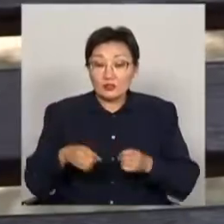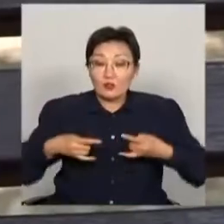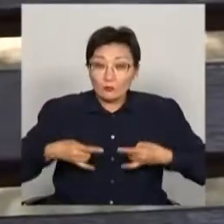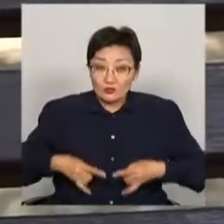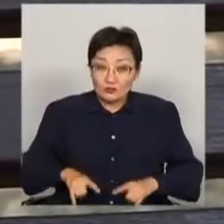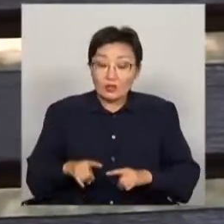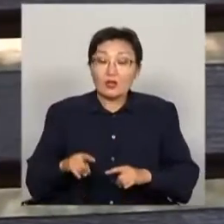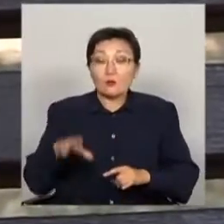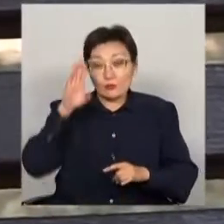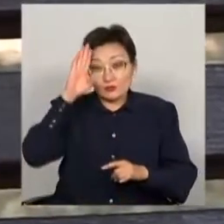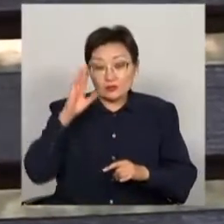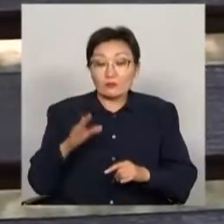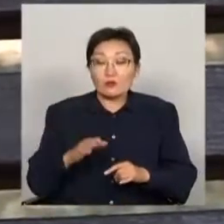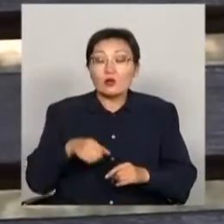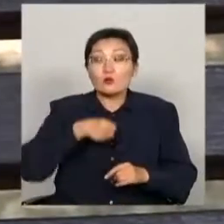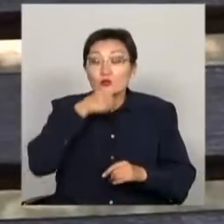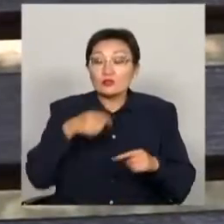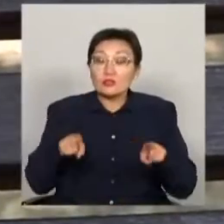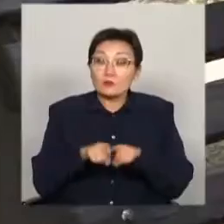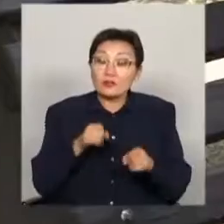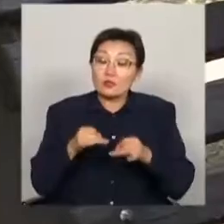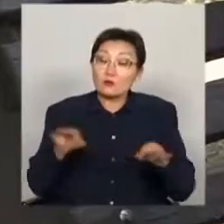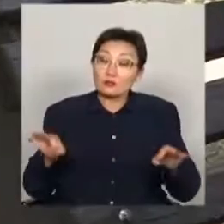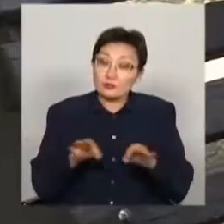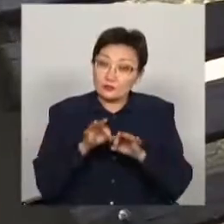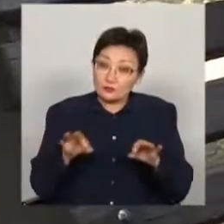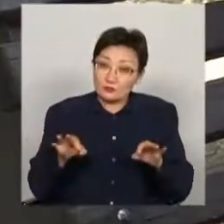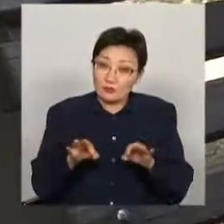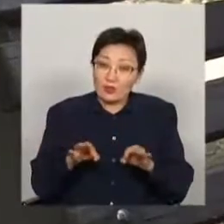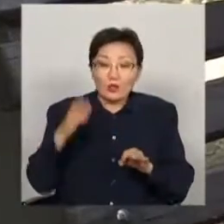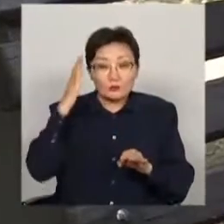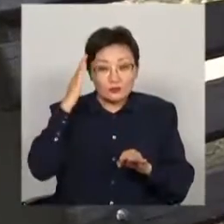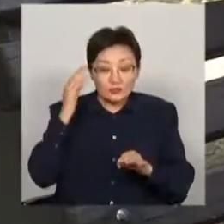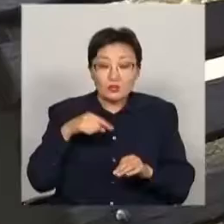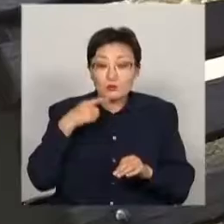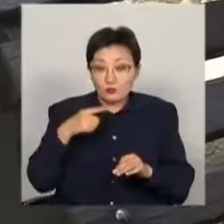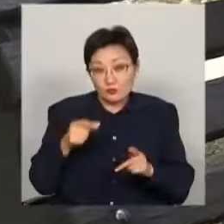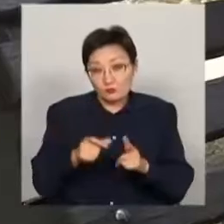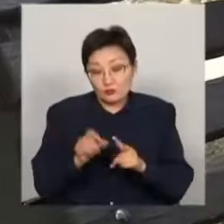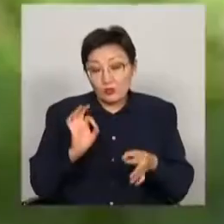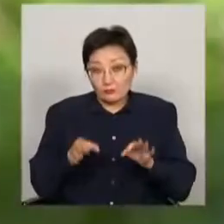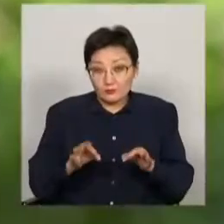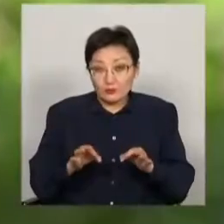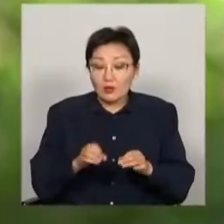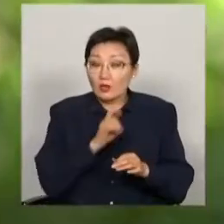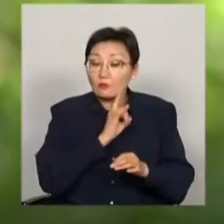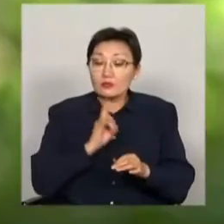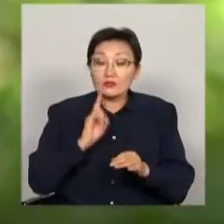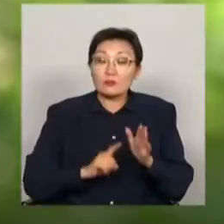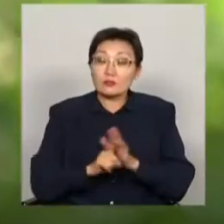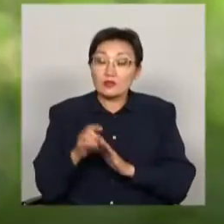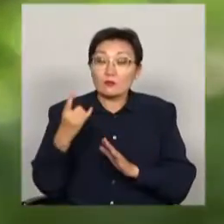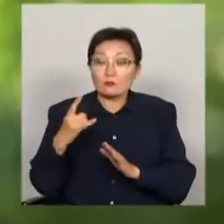есігін ашқан Жан Серік үлкендерше әңгіме айтып ән салады, жөн көрсетеді. Ақыл ойы сөйлеген сөзінде кінәрат жоқ. Анасы алғашында